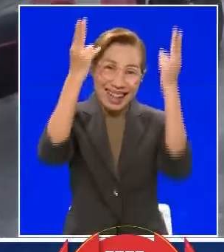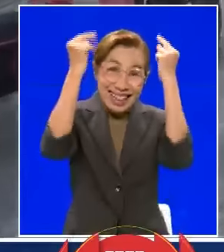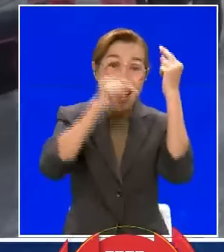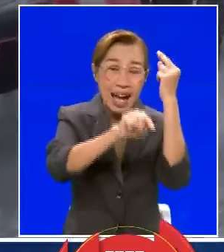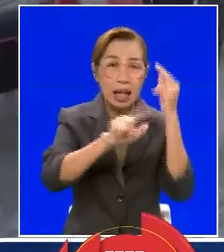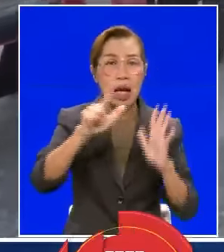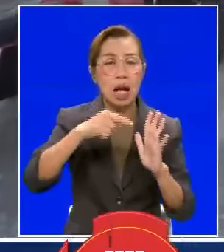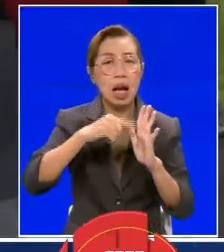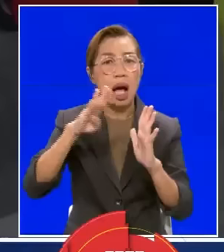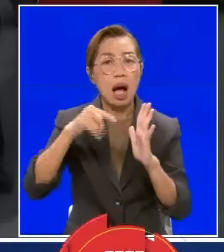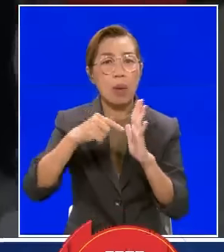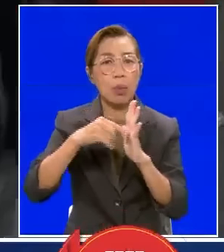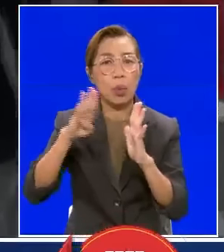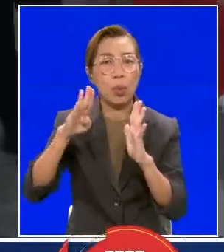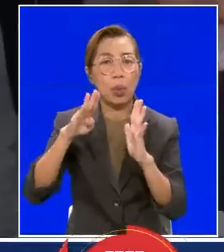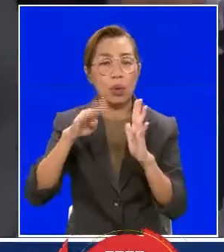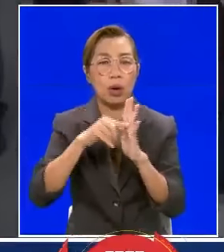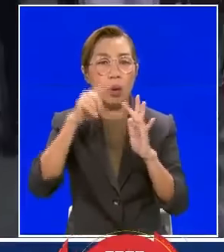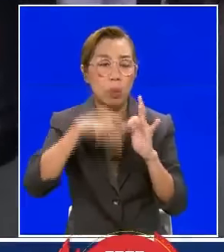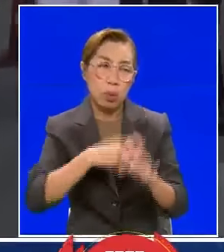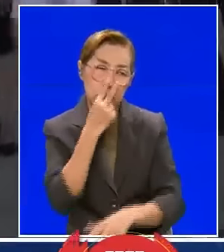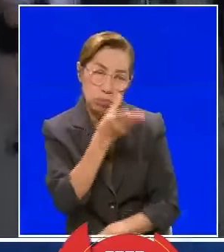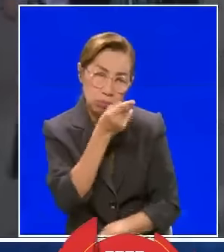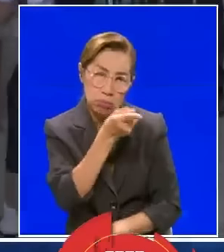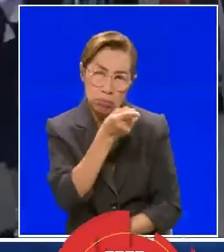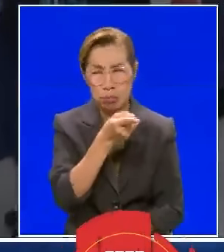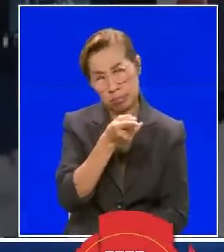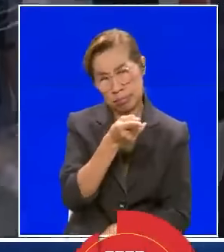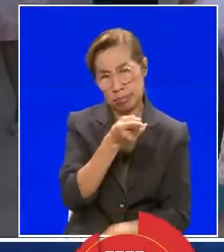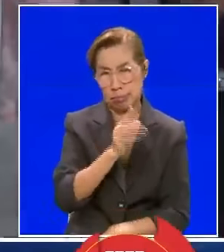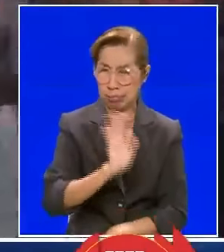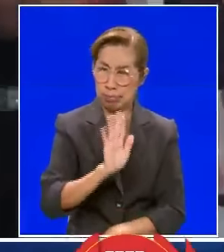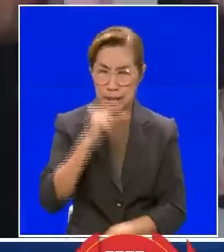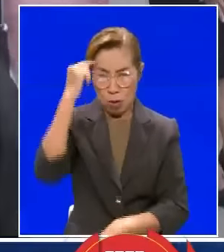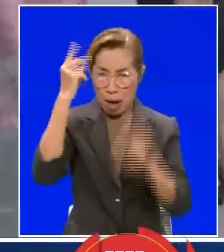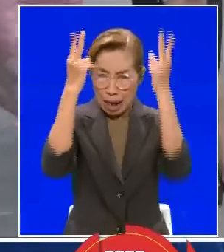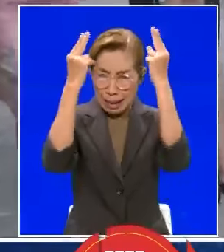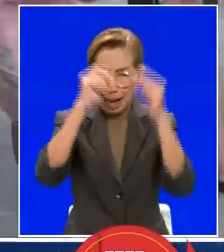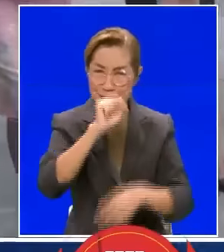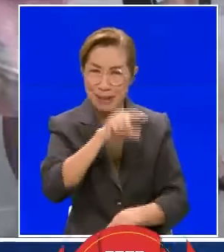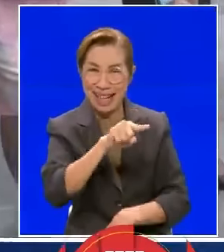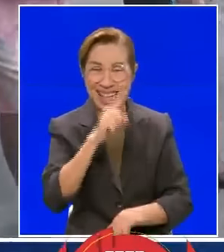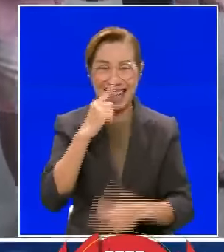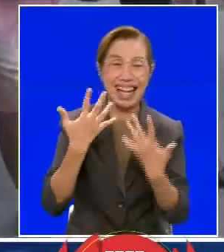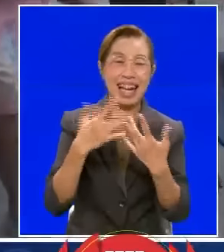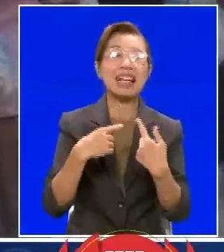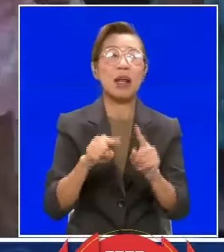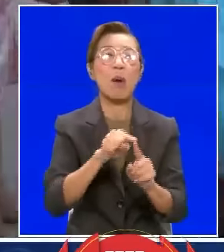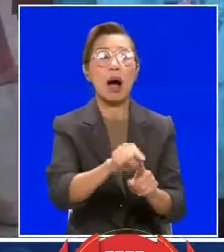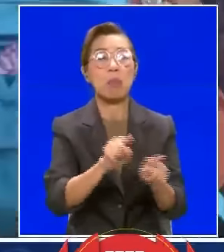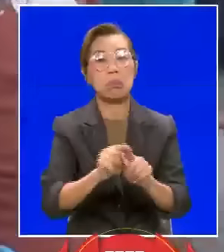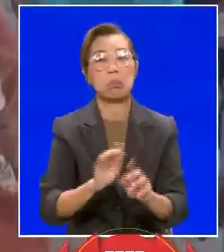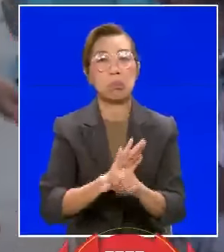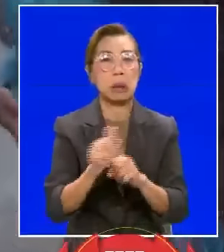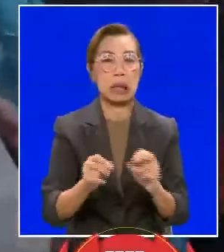เด็กผ่านปุ๊บมานั่งเถียงกันนี่ลาบูบูหรือกระต่าย ค่ะ เนี่ยแต่ความตั้งใจนะก็คือเป็นนักคอยชื่อดังเนี่ยน ะ